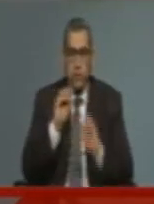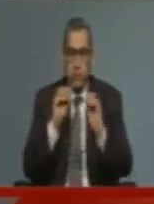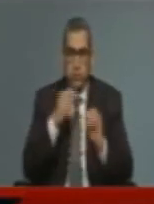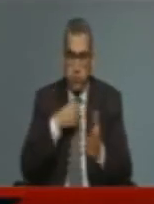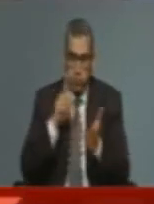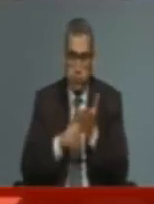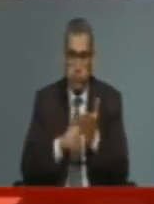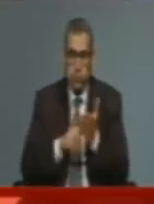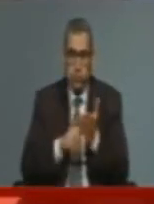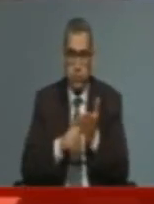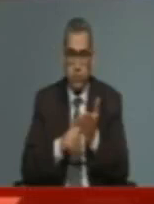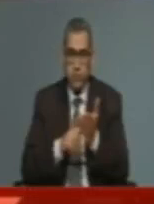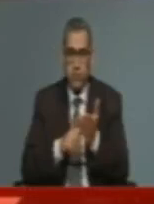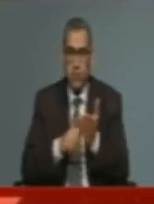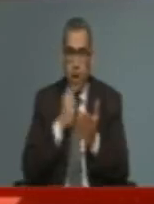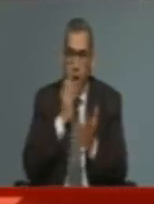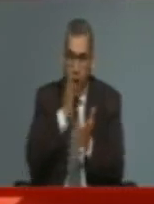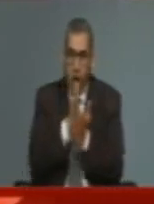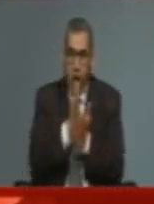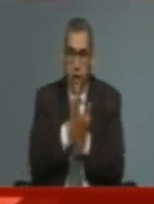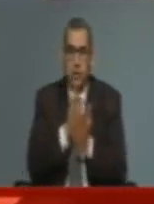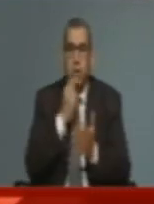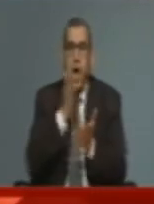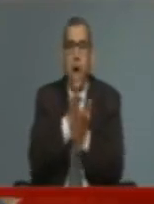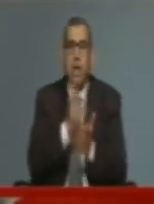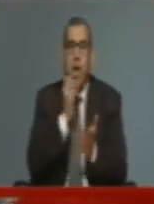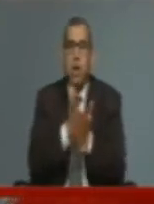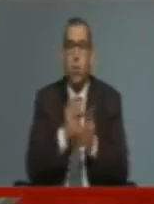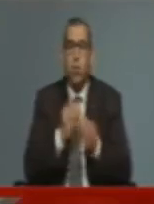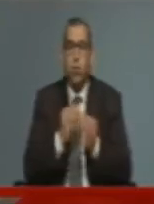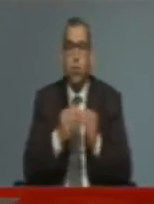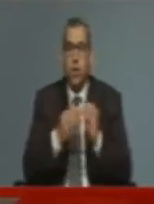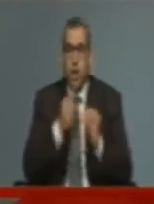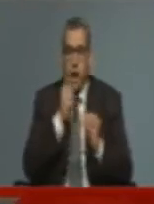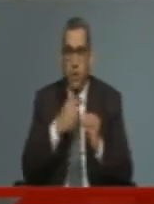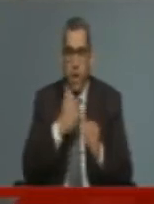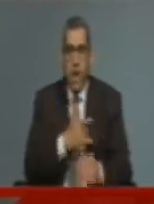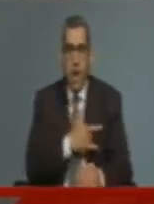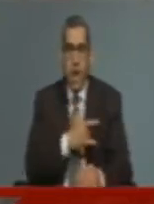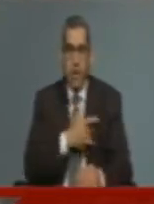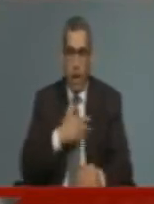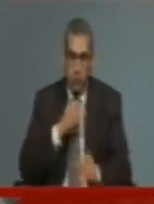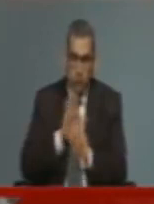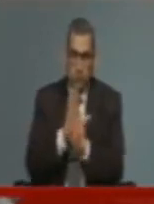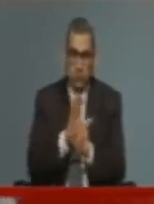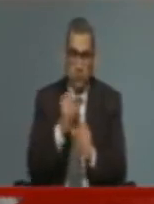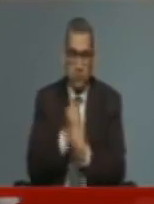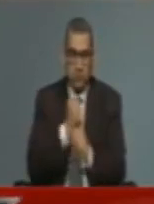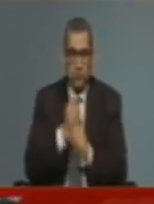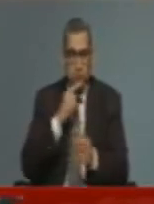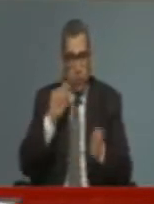ايه؟ مخلصه يعني ايه؟ يعني نبقى مش يعني يبقى من قلبنا ان احنا بنجري ونغير